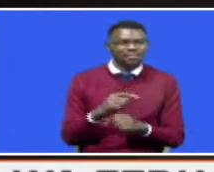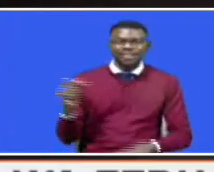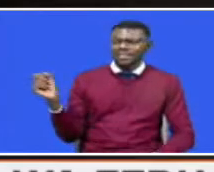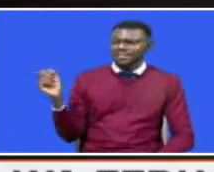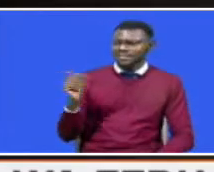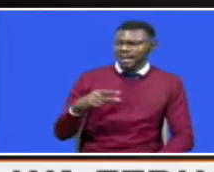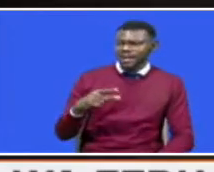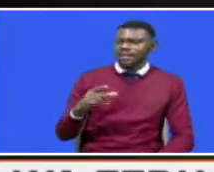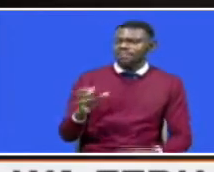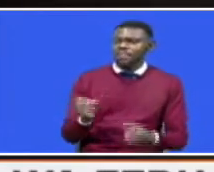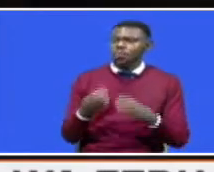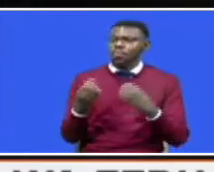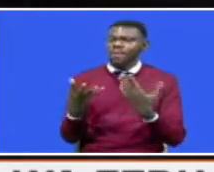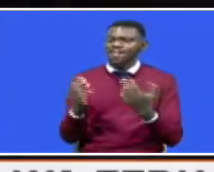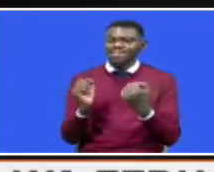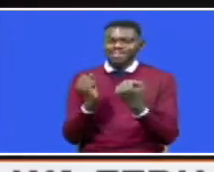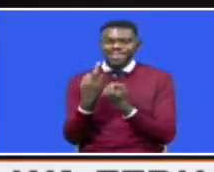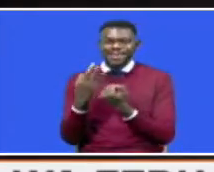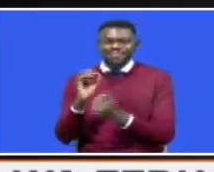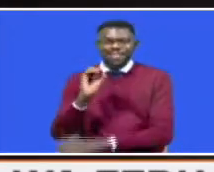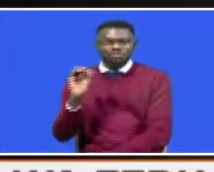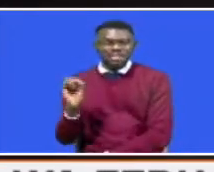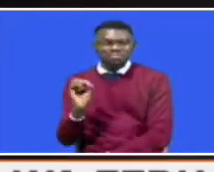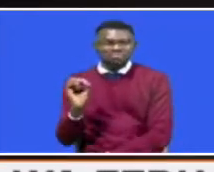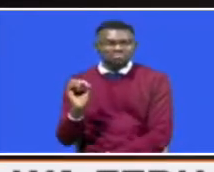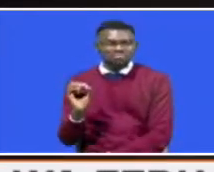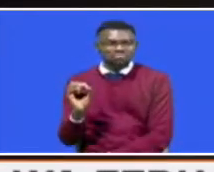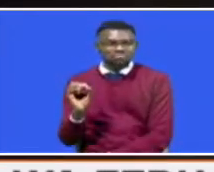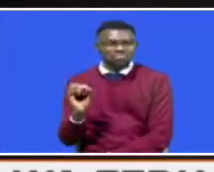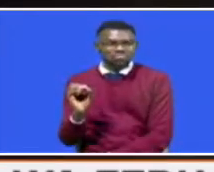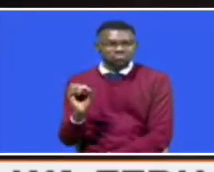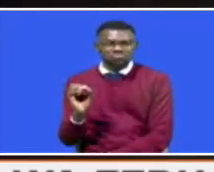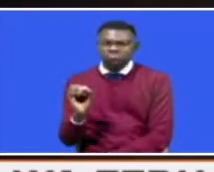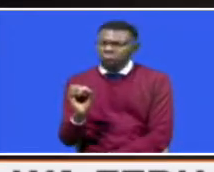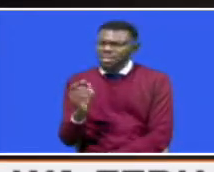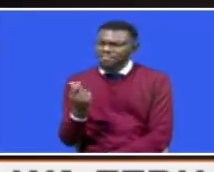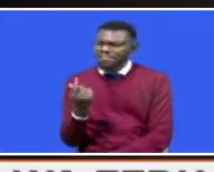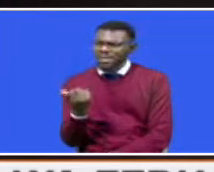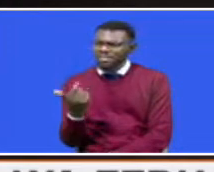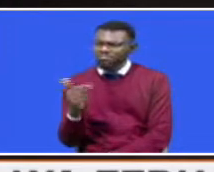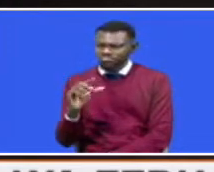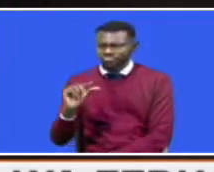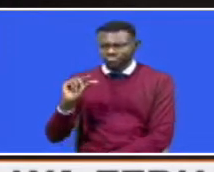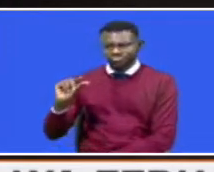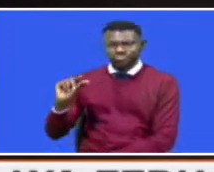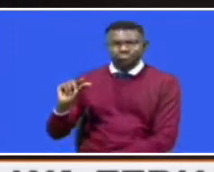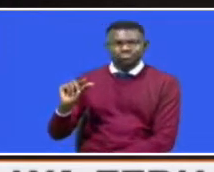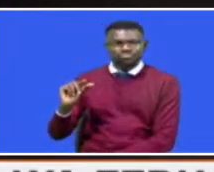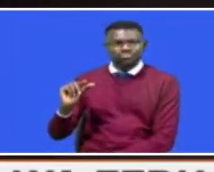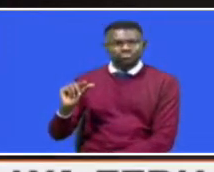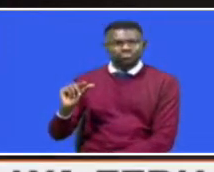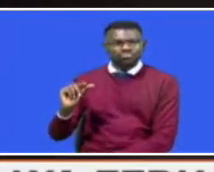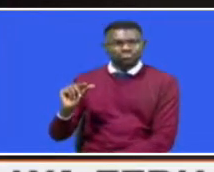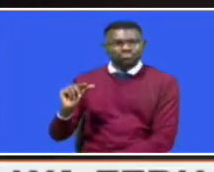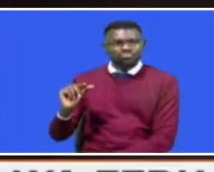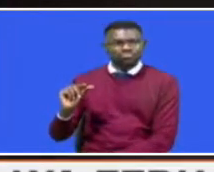mishahara 10,013 ule wa chini, unaambiwa utoe